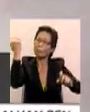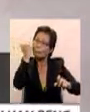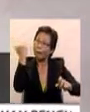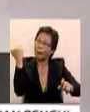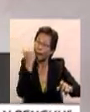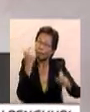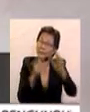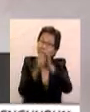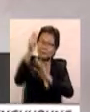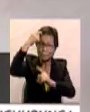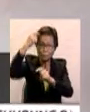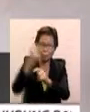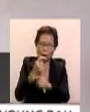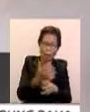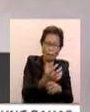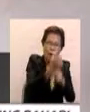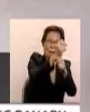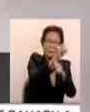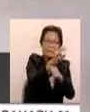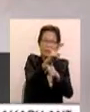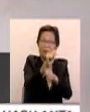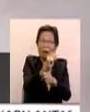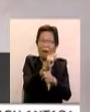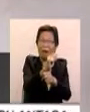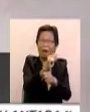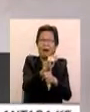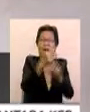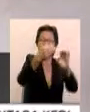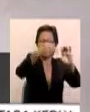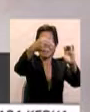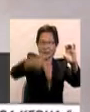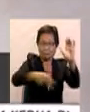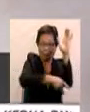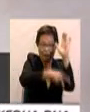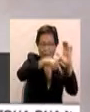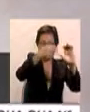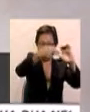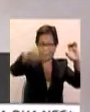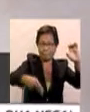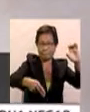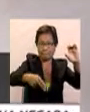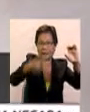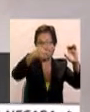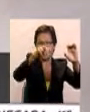Tinggi memutuskan kemenangan Dato' Sivaraj di Parlimen Cameron Highlands pada pilihan raya